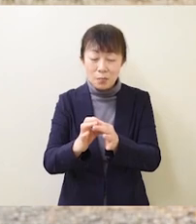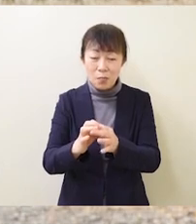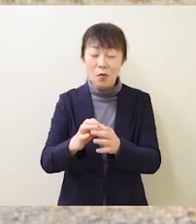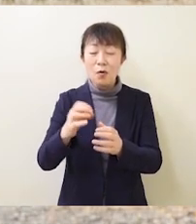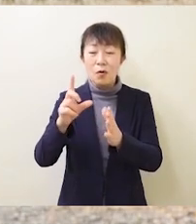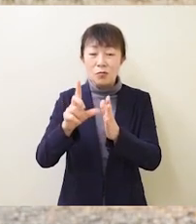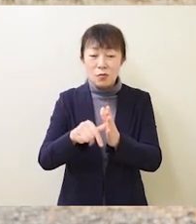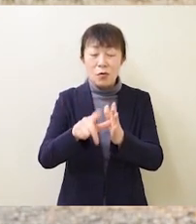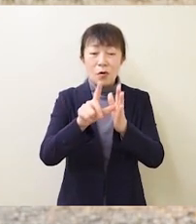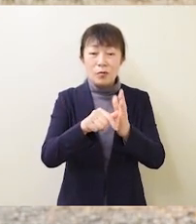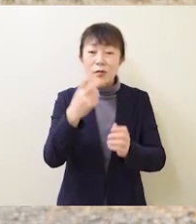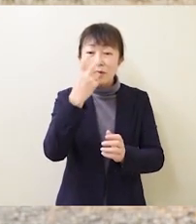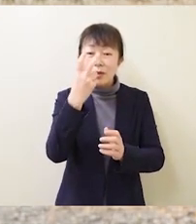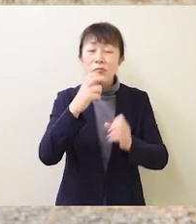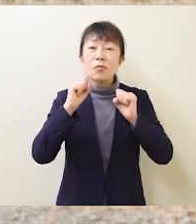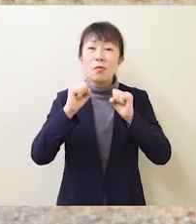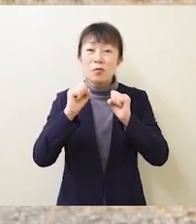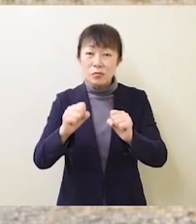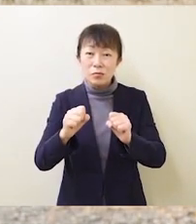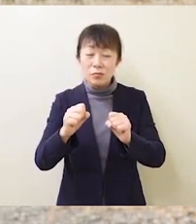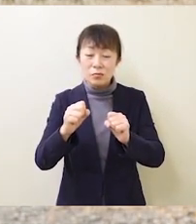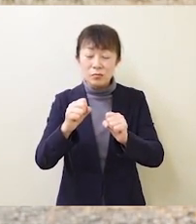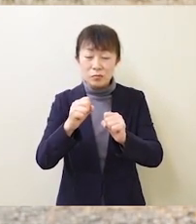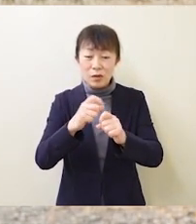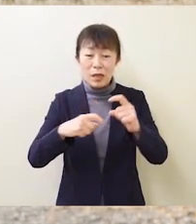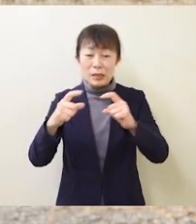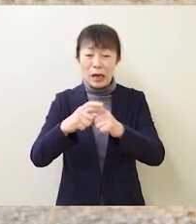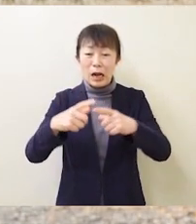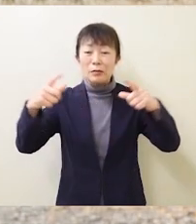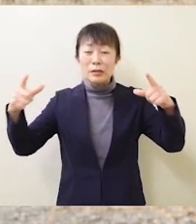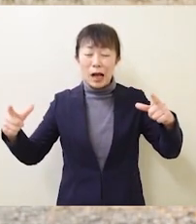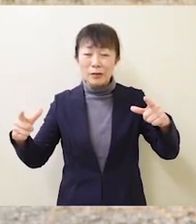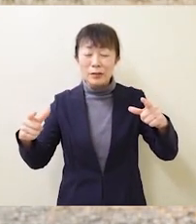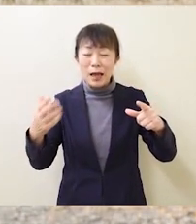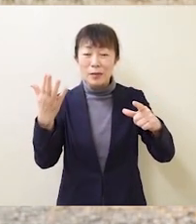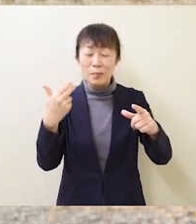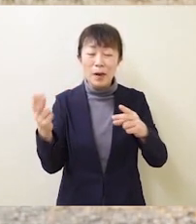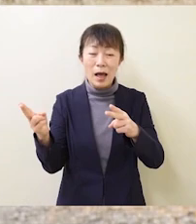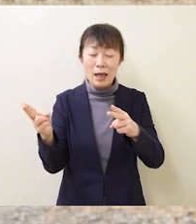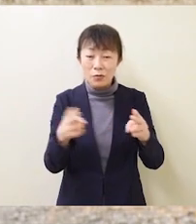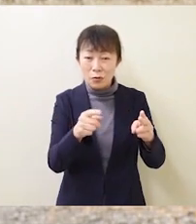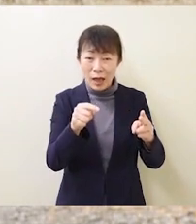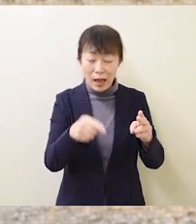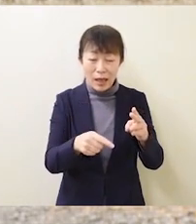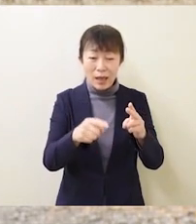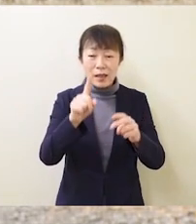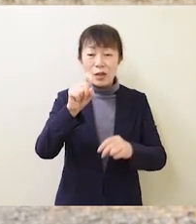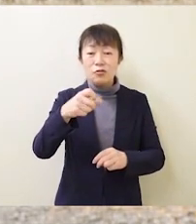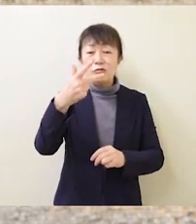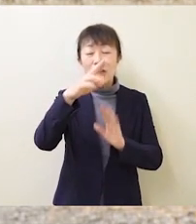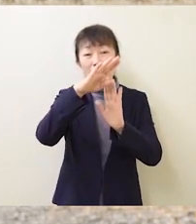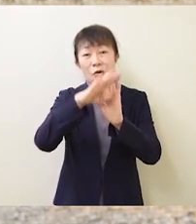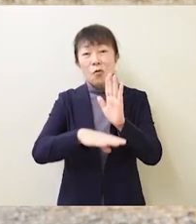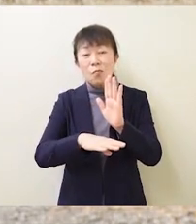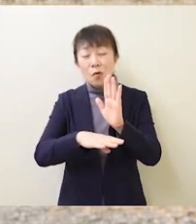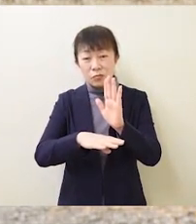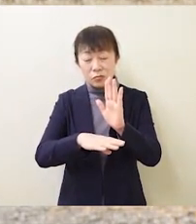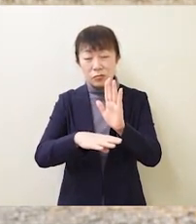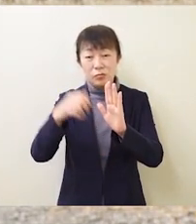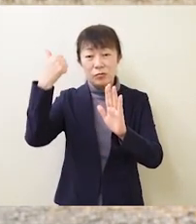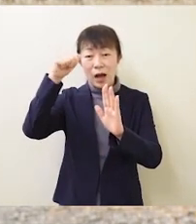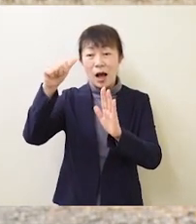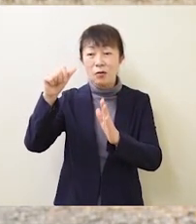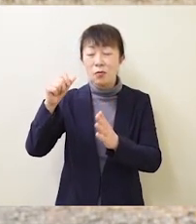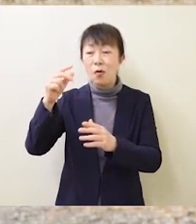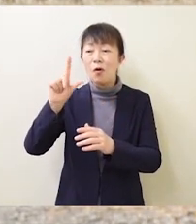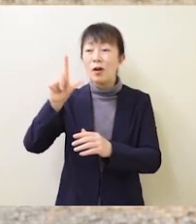検証を行うなど、さらなる感染拡大に備え17項目にわたる提言を上地市長に提